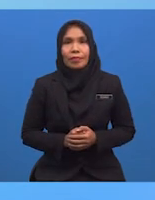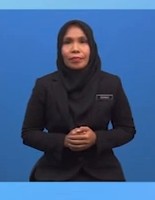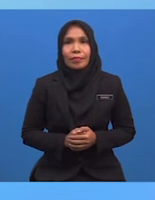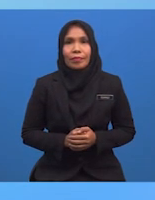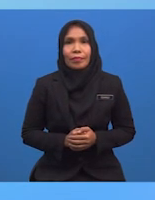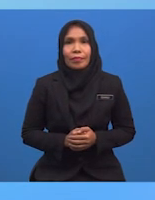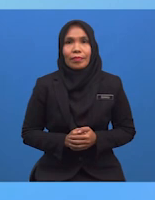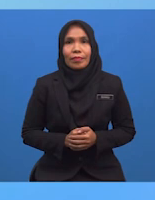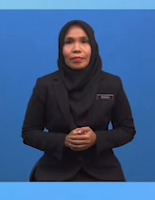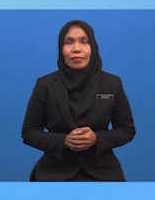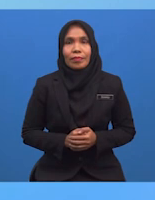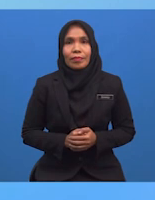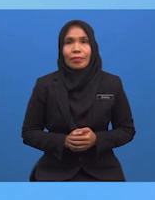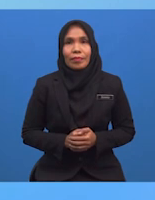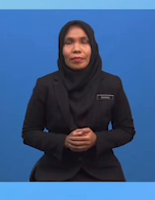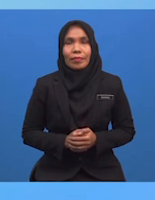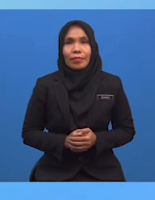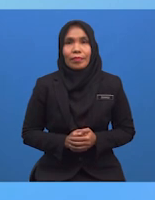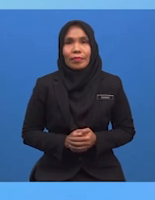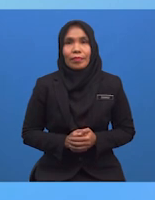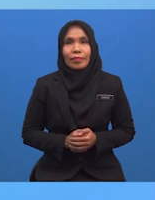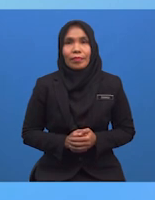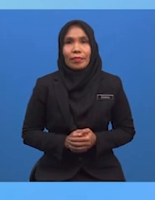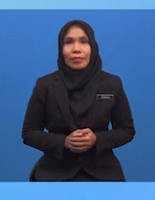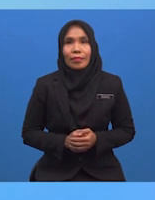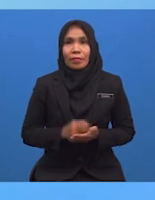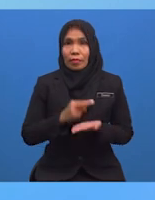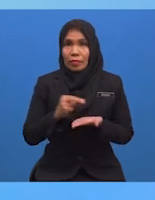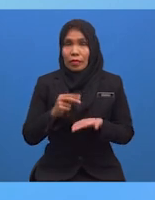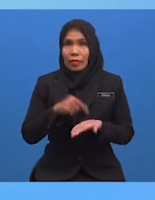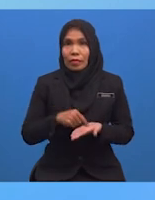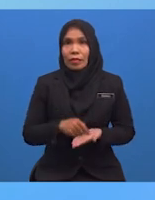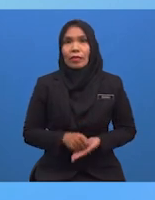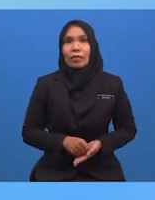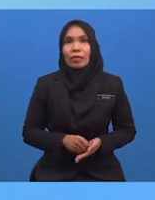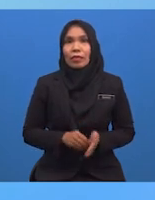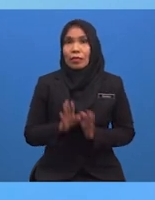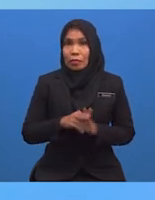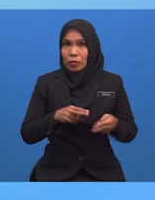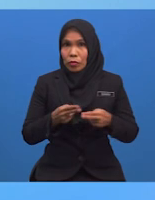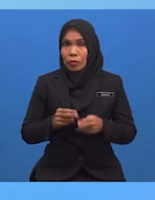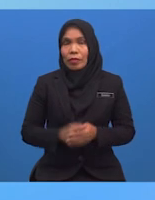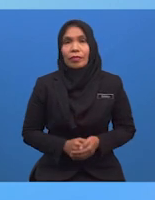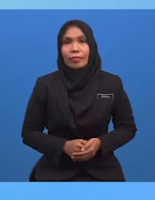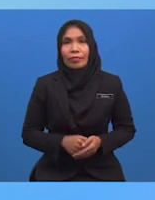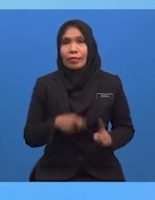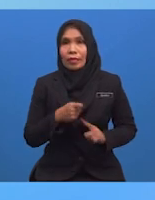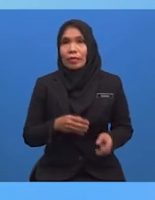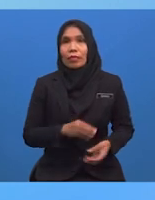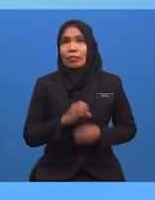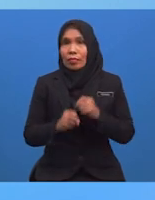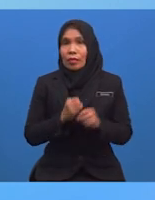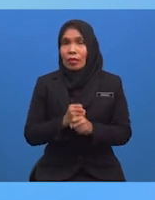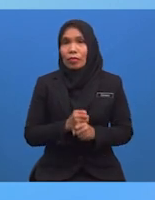20% pendapatan isi rumah teratas. Nilai ini mungkin berubah dari tahun ke tahun.